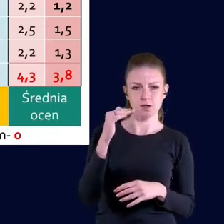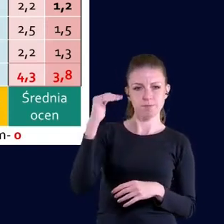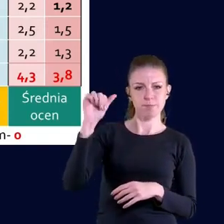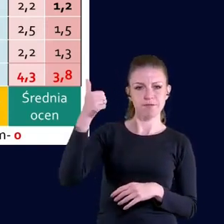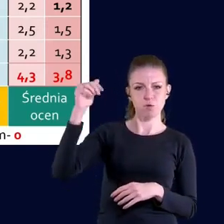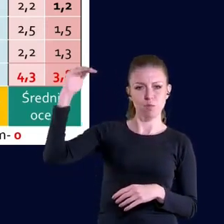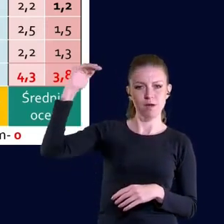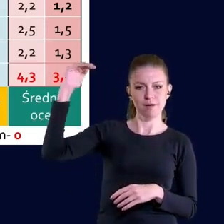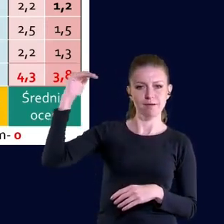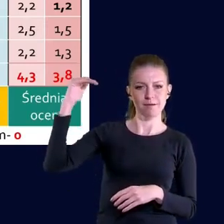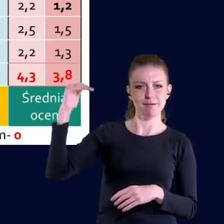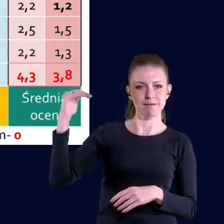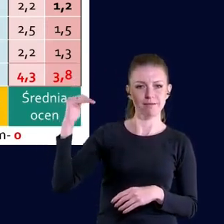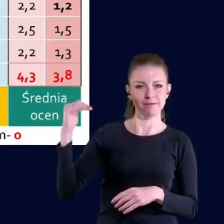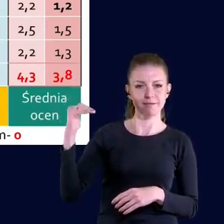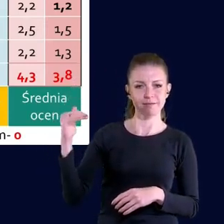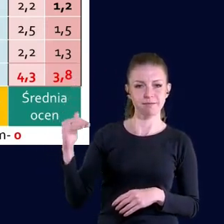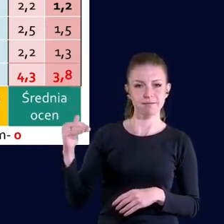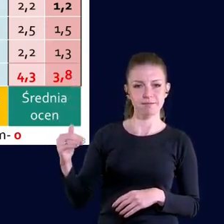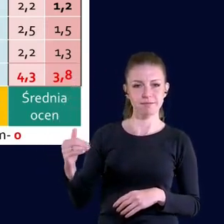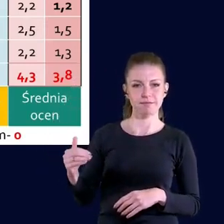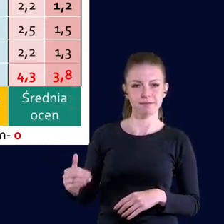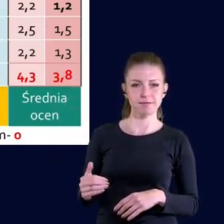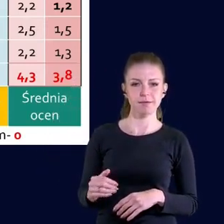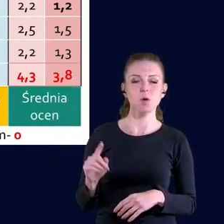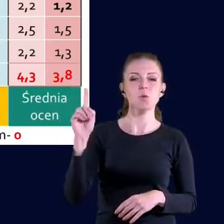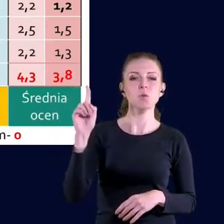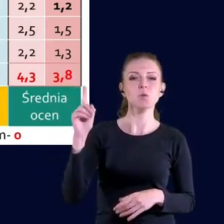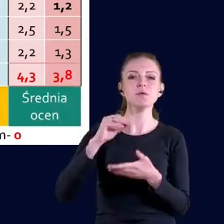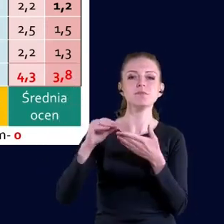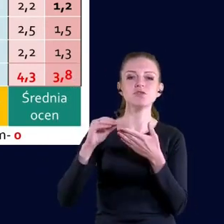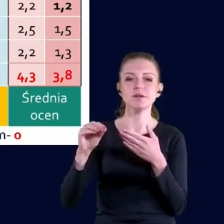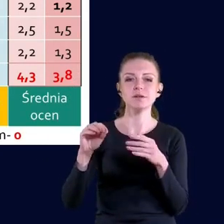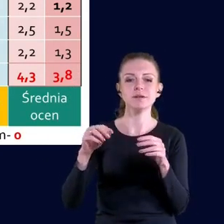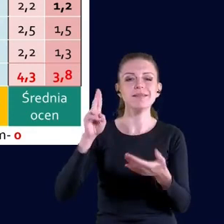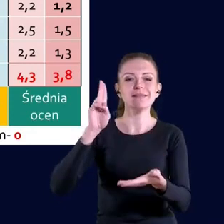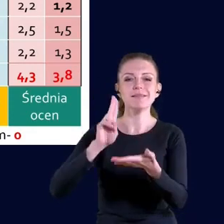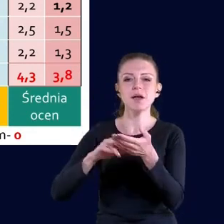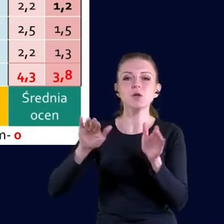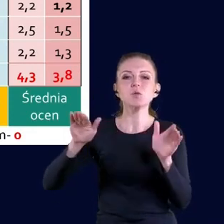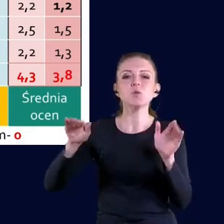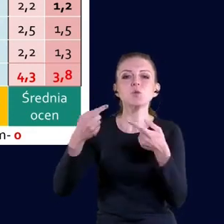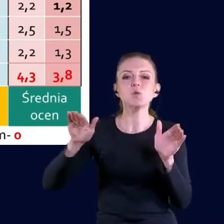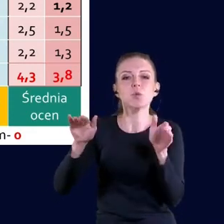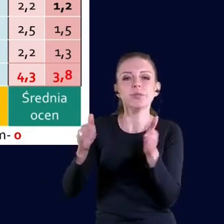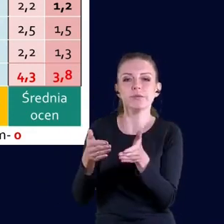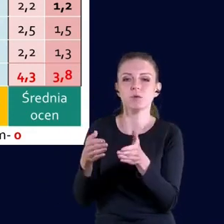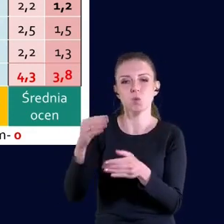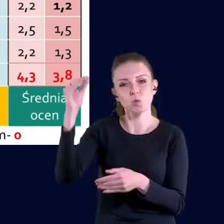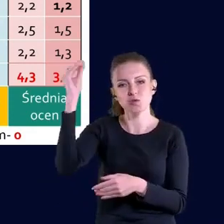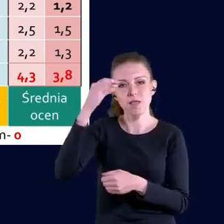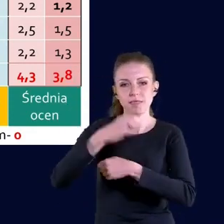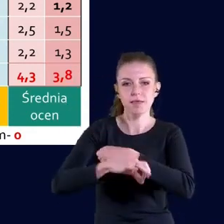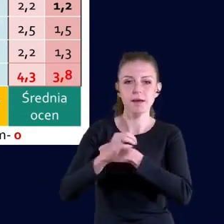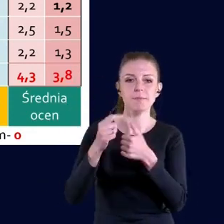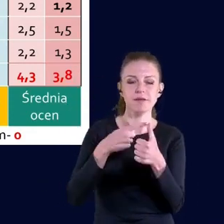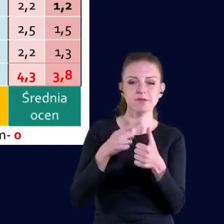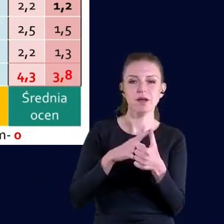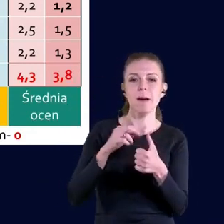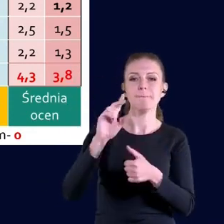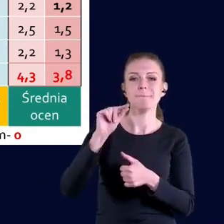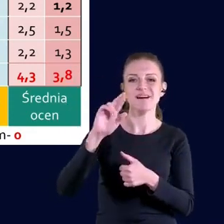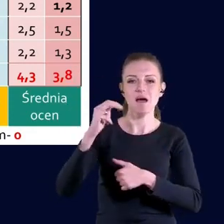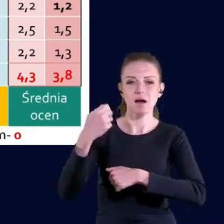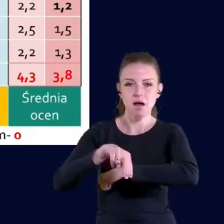po lewej stronie na górze są akronimy uczelni to jest pierwsze to jest uczelnia Uniwersytet Karola w